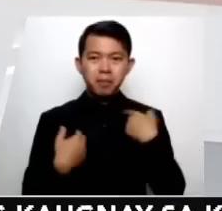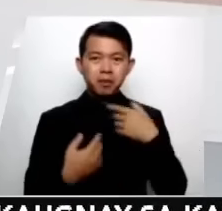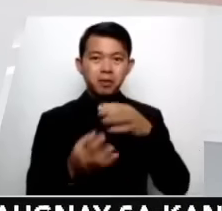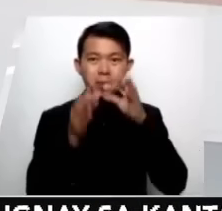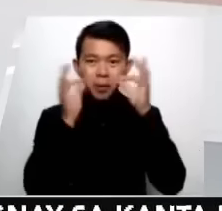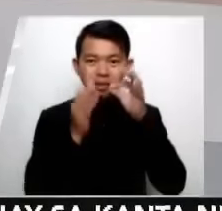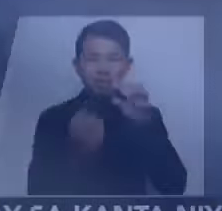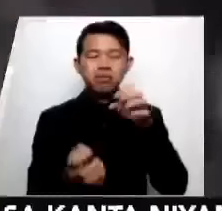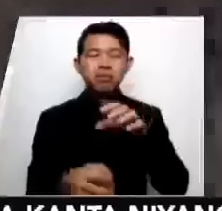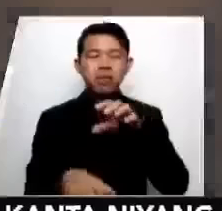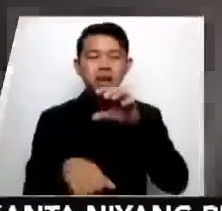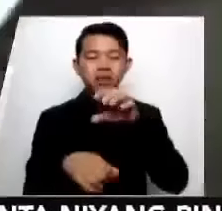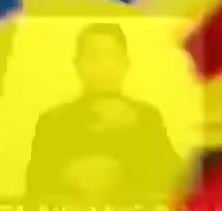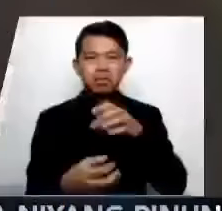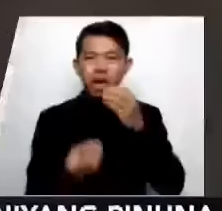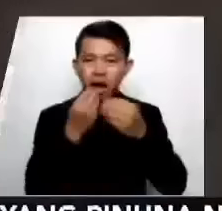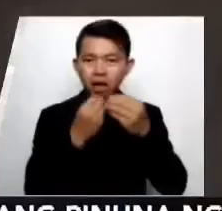si Darlene Kai.